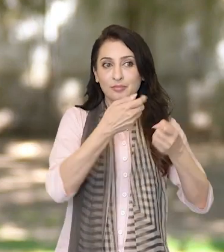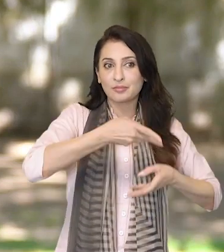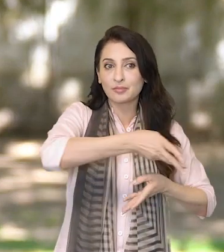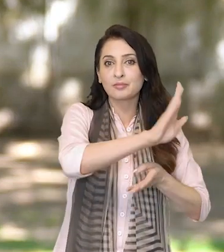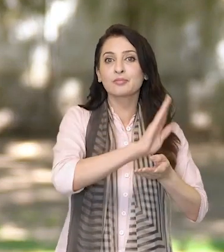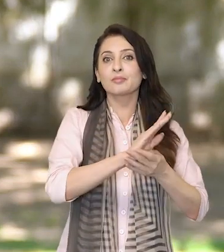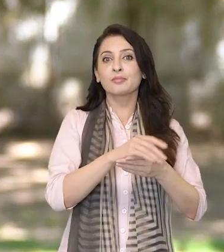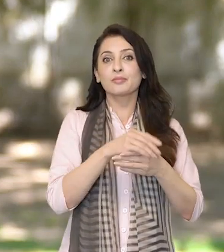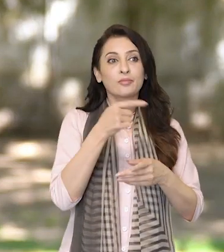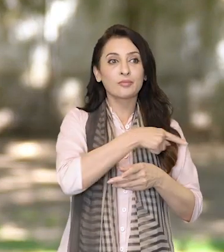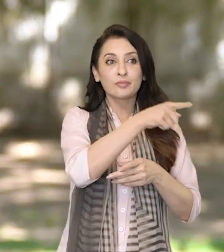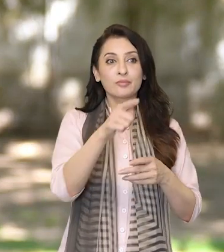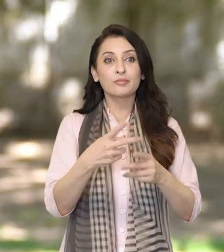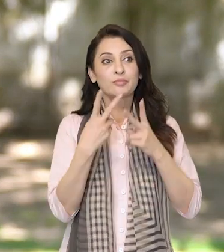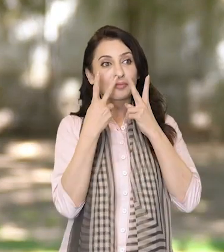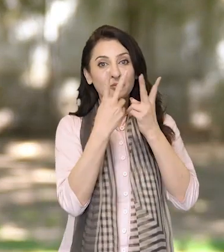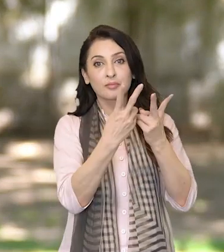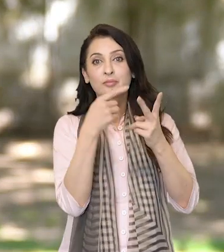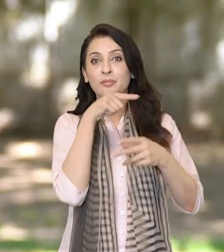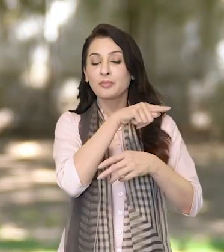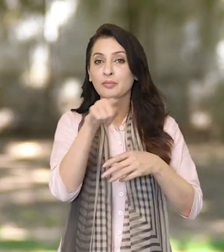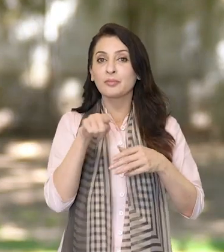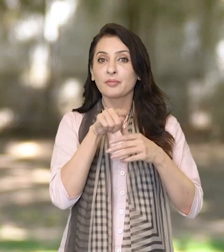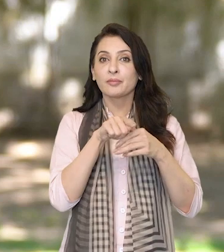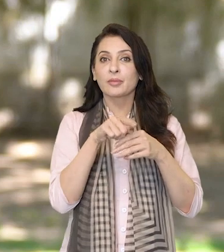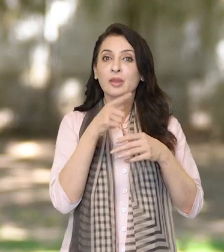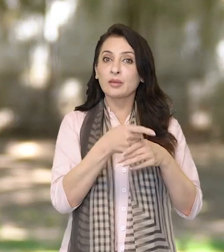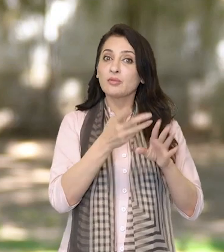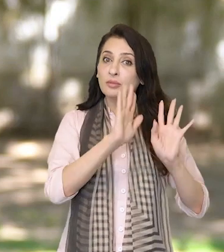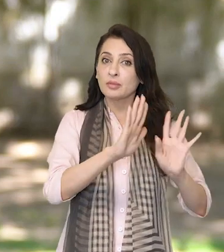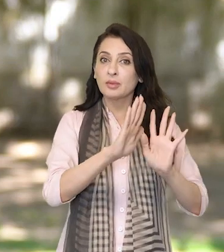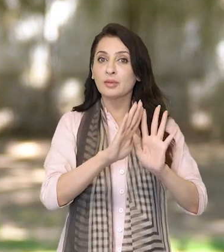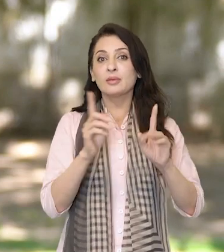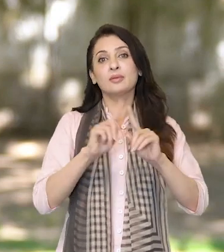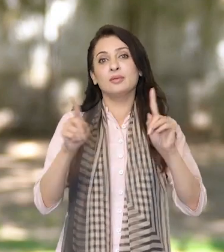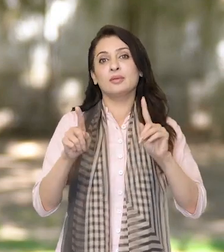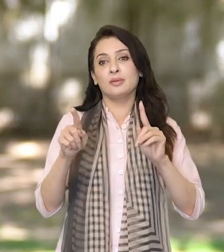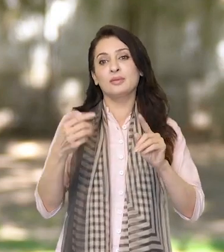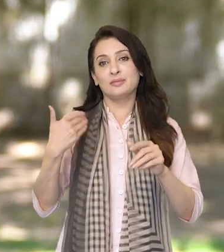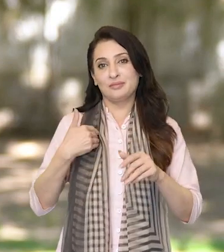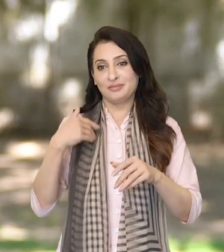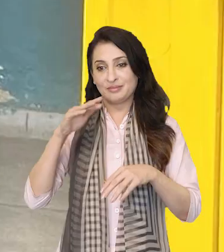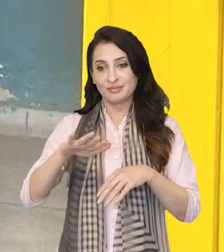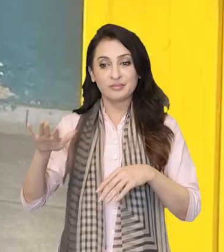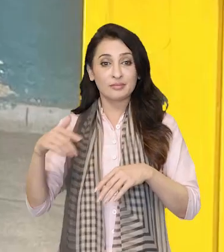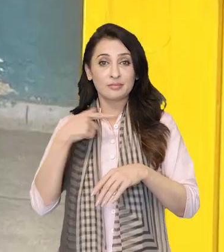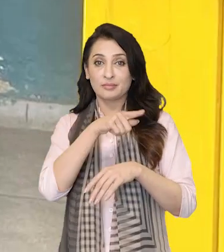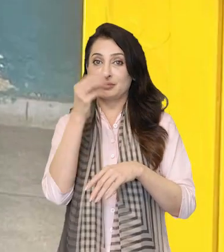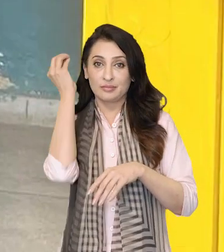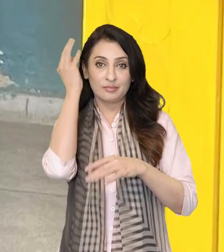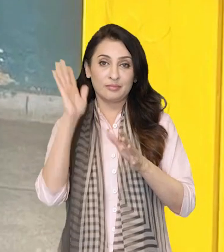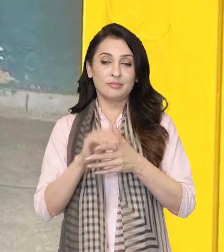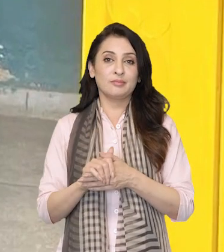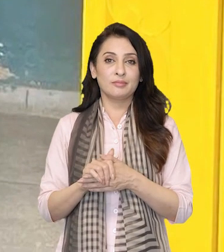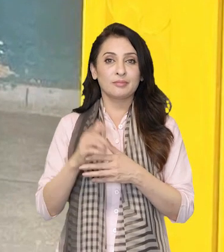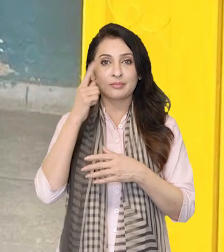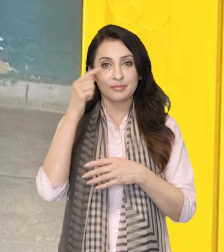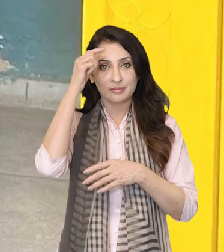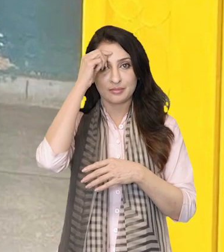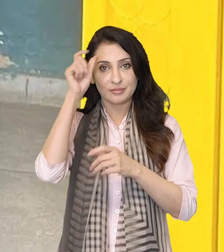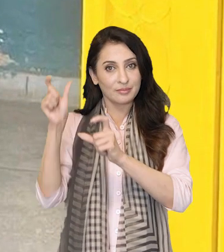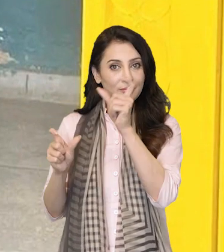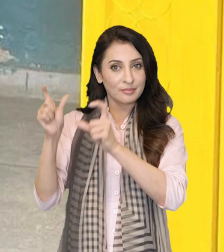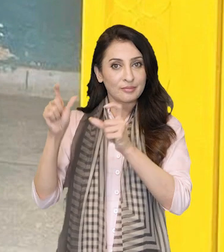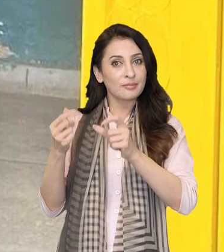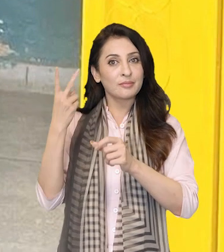जाएँ और उन्हें वो दुनिया दिखाएं जो एग्जिस्ट करती है, पर अनफॉर्चुनेटली उनको एक्सपोजर नहीं है। हम कुछ माएँ इकट्ठी